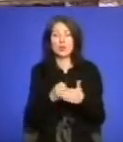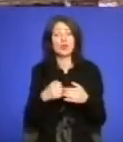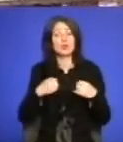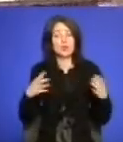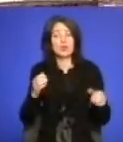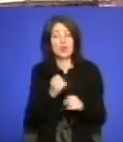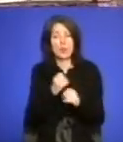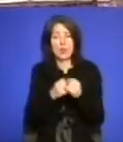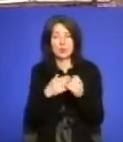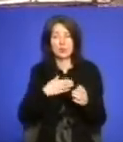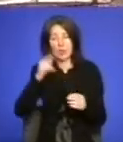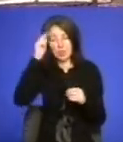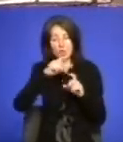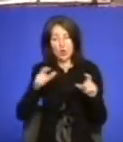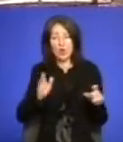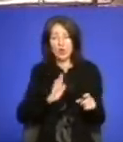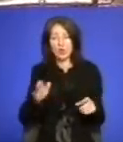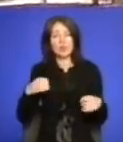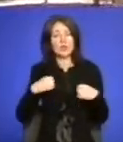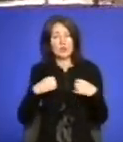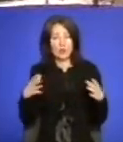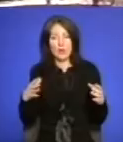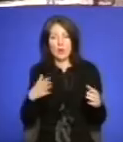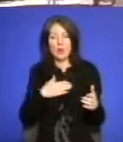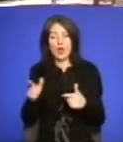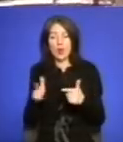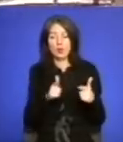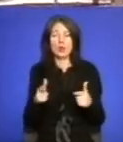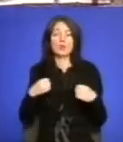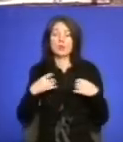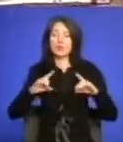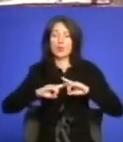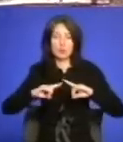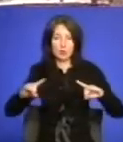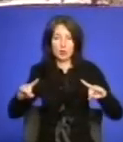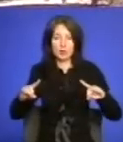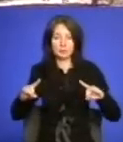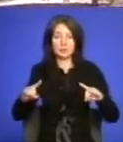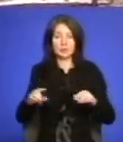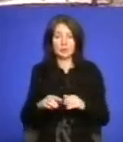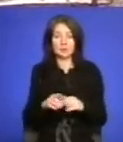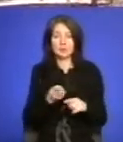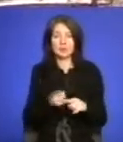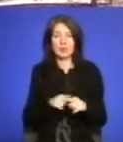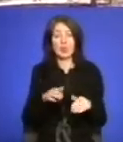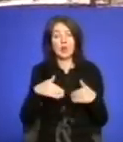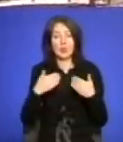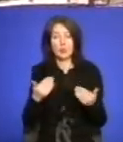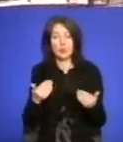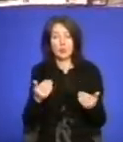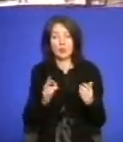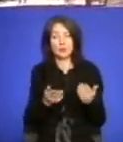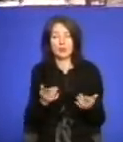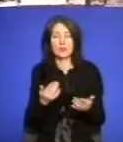безпосередньо в нашій школі нас буде святкування ми готуємо святкові столи яких пропонуємо